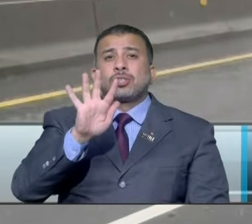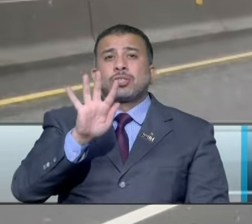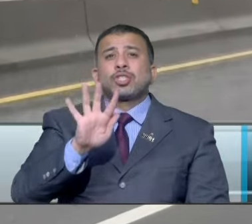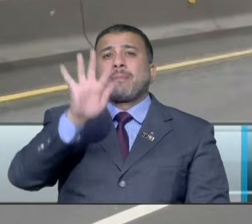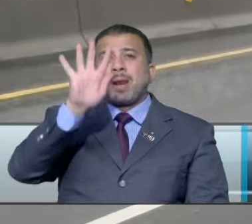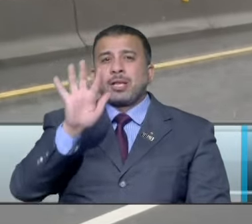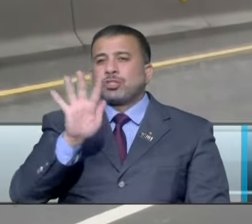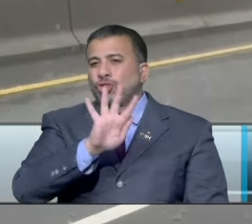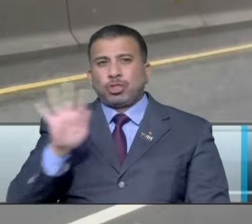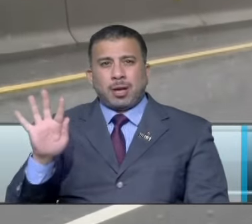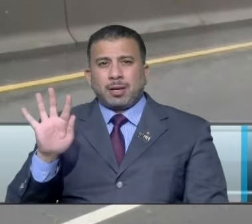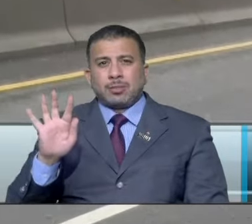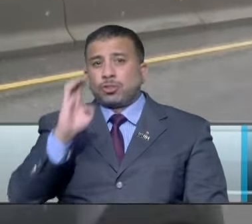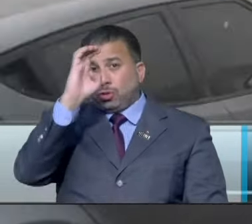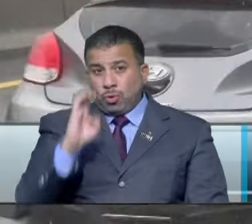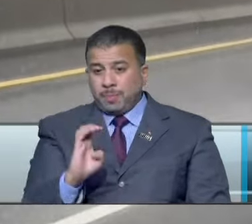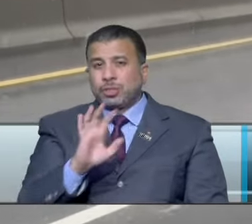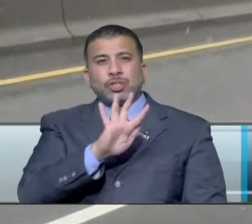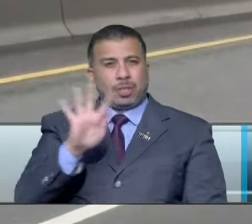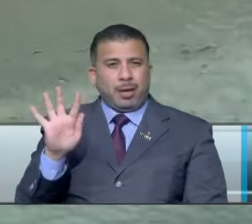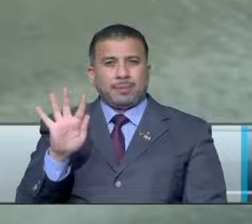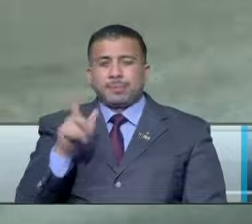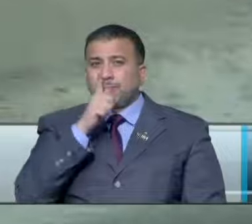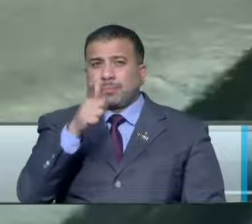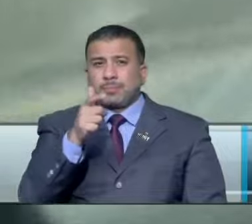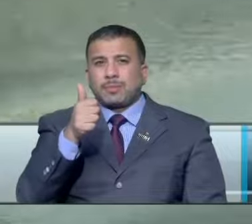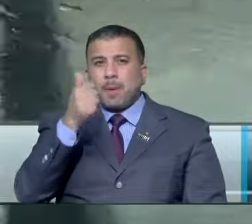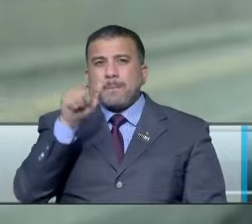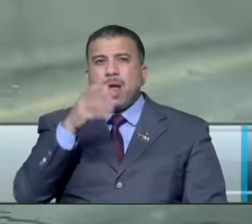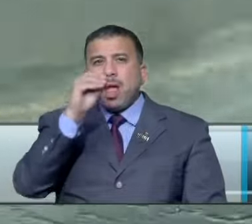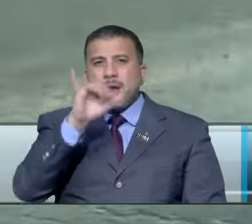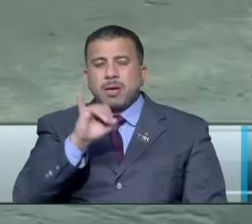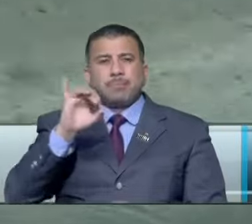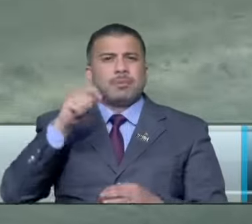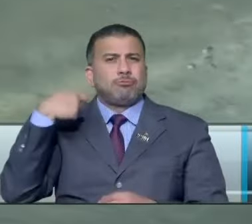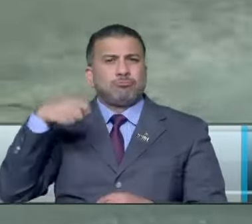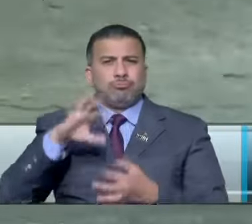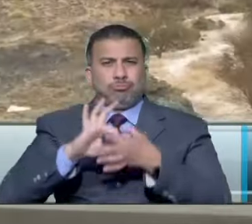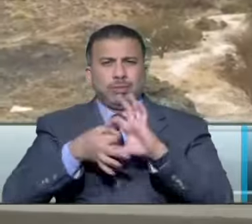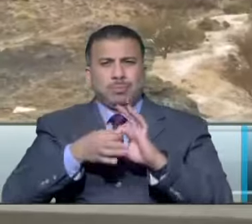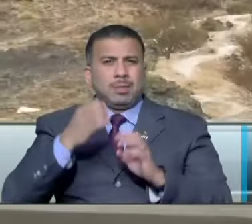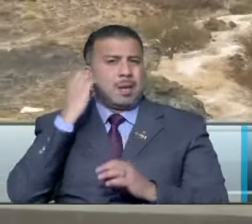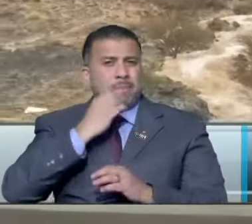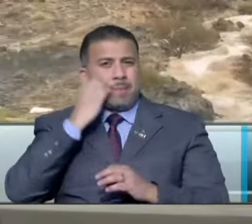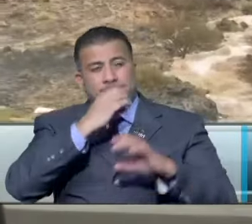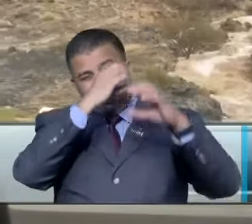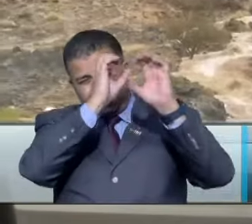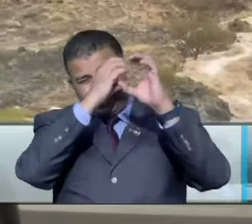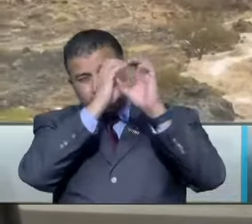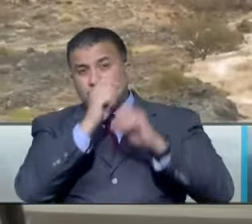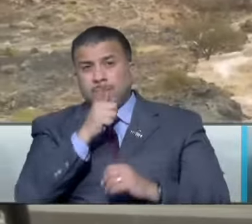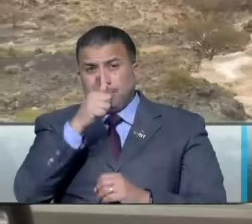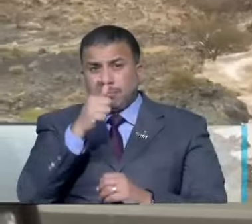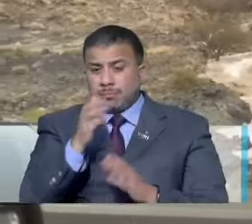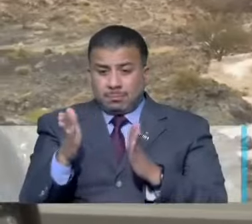شرقيه وجنوبيه شرقيه وقال ابراهيم الجروان رئيس جمعيه الامارات للفلك ان الفتره